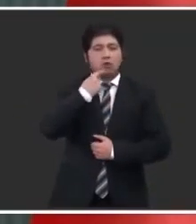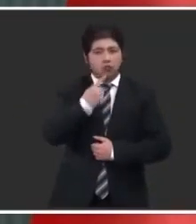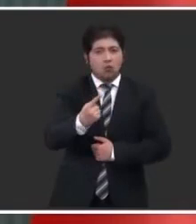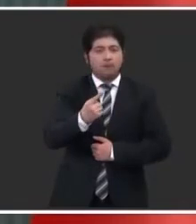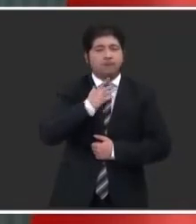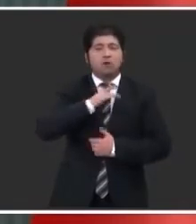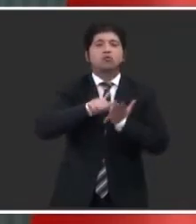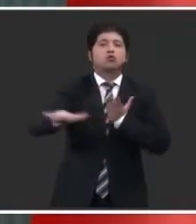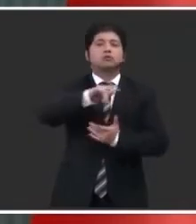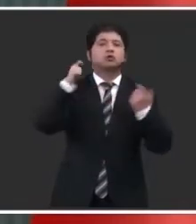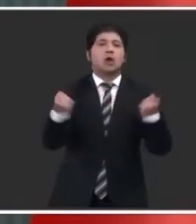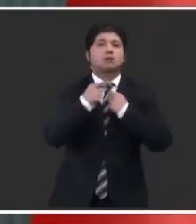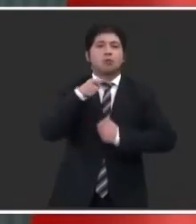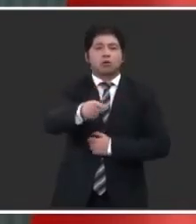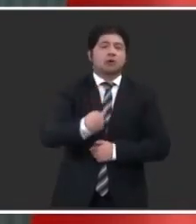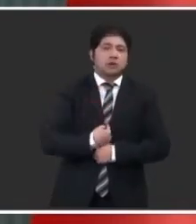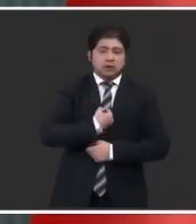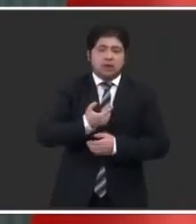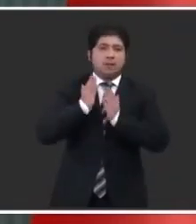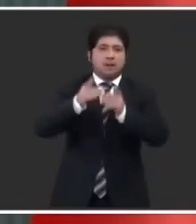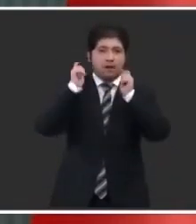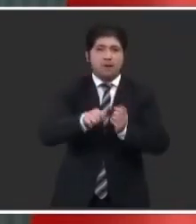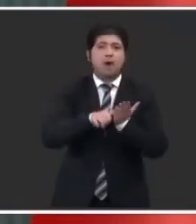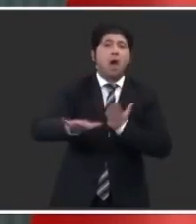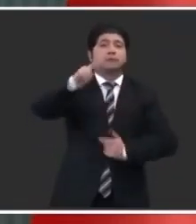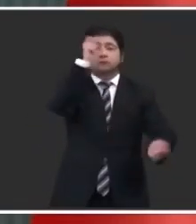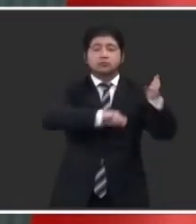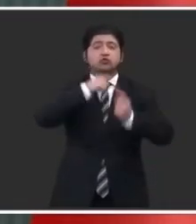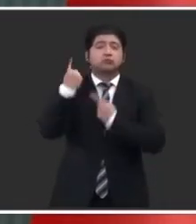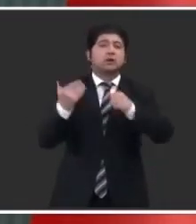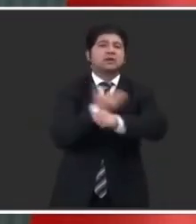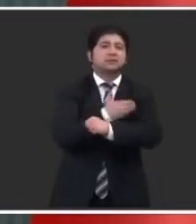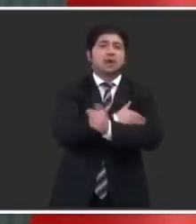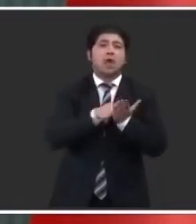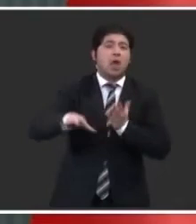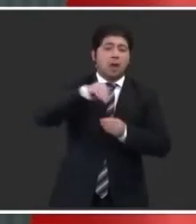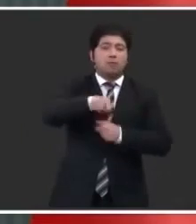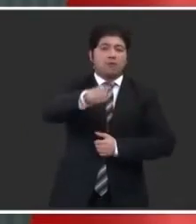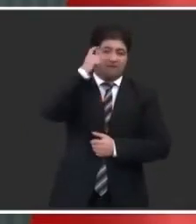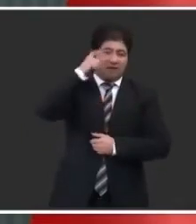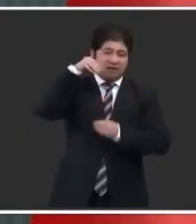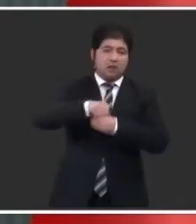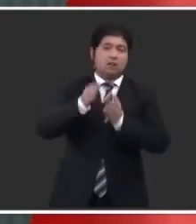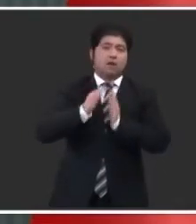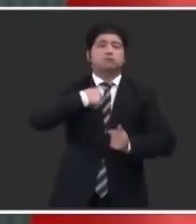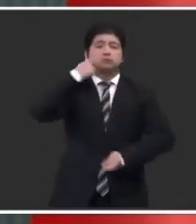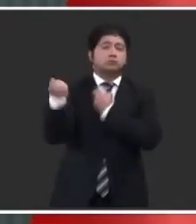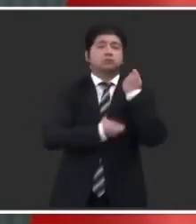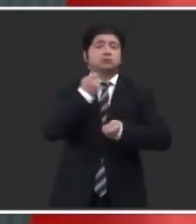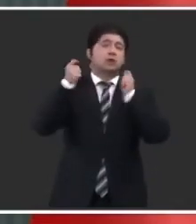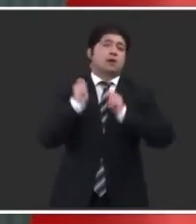çalışmalarımızı bu hissiyatla yürütüyor her Eser ve hizmetimizi bu anlayışla hayata